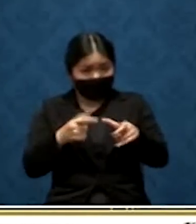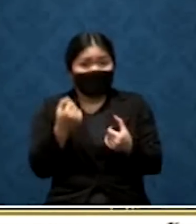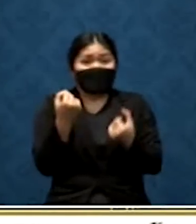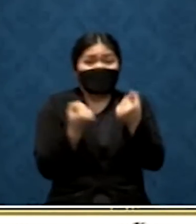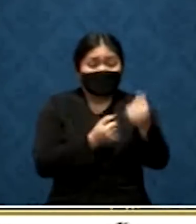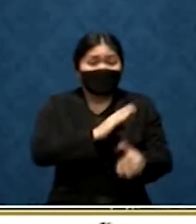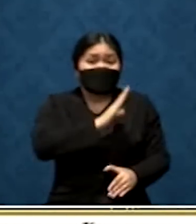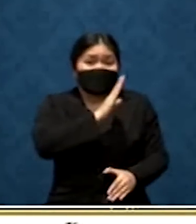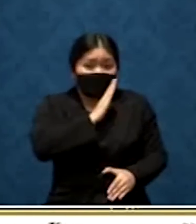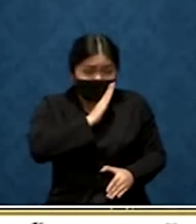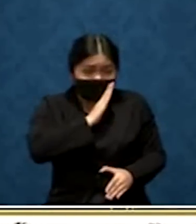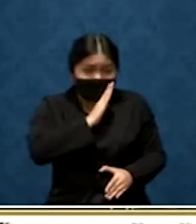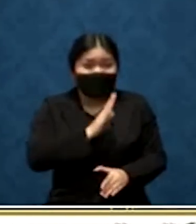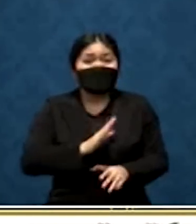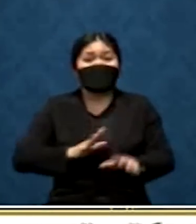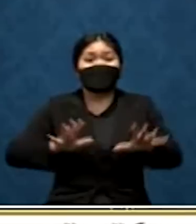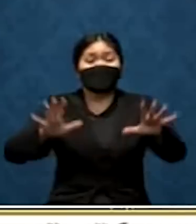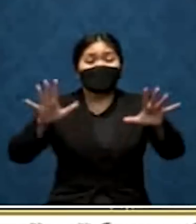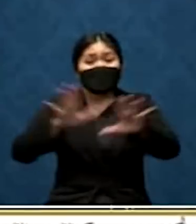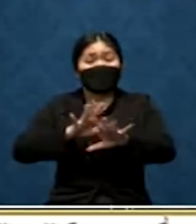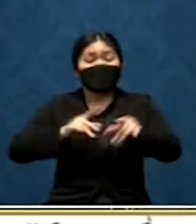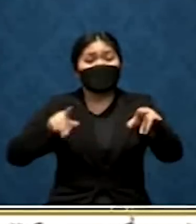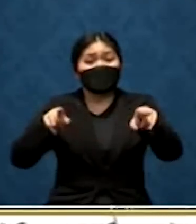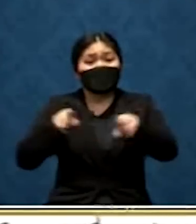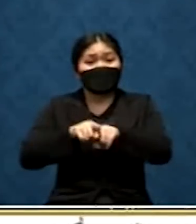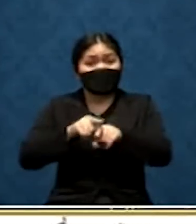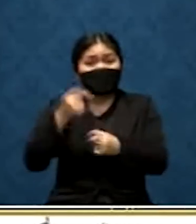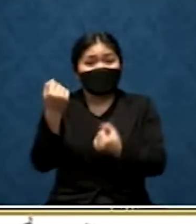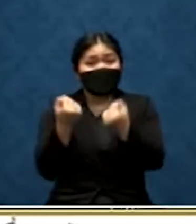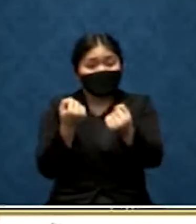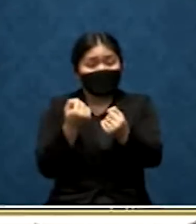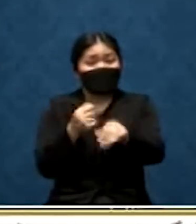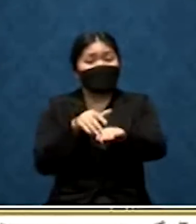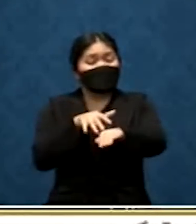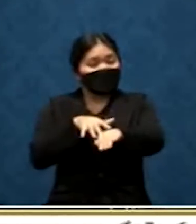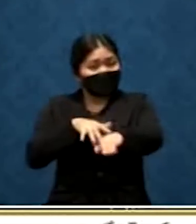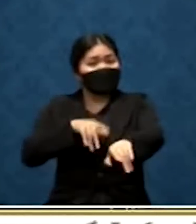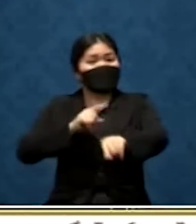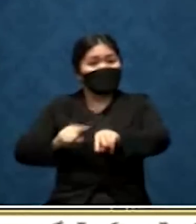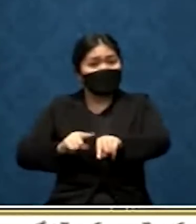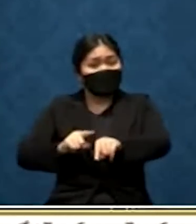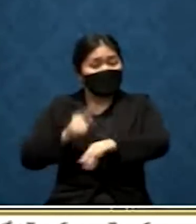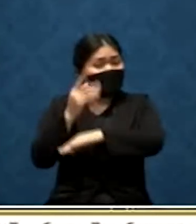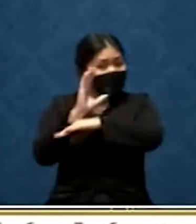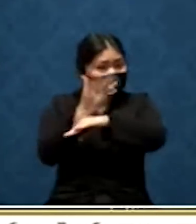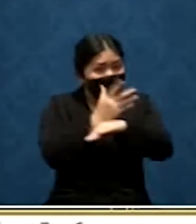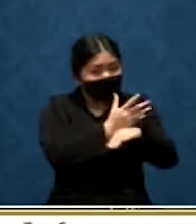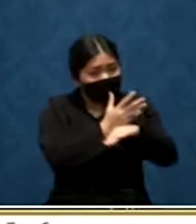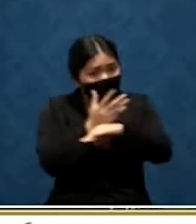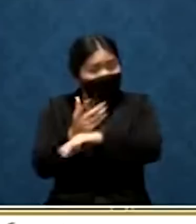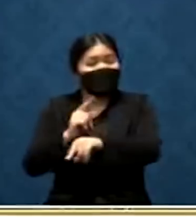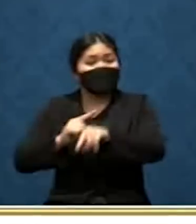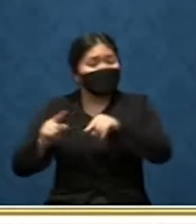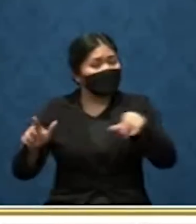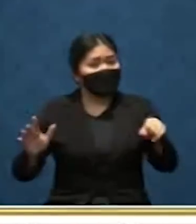เองเอาให้มันเหมือนกบรถของขณะทูดมีรถนำขบวน มีรถติดไเรน มากันครบครัน